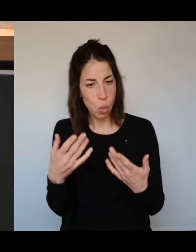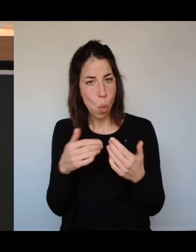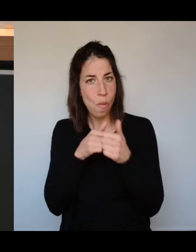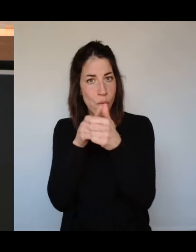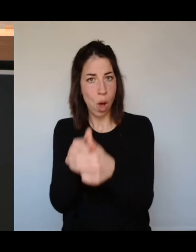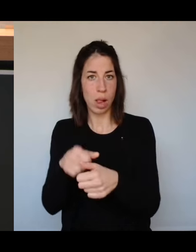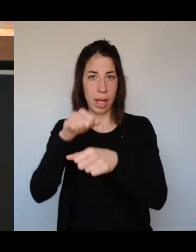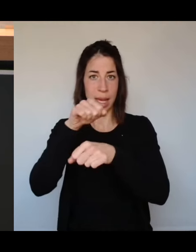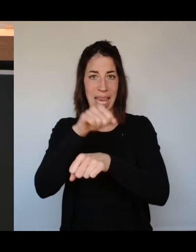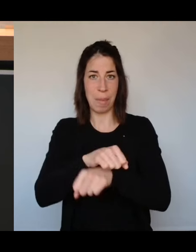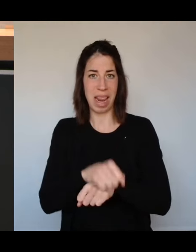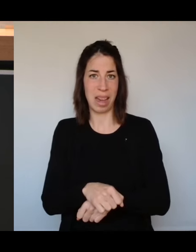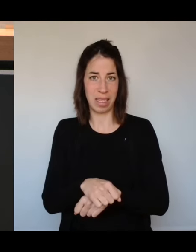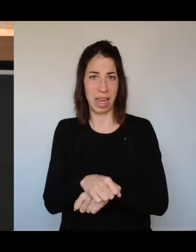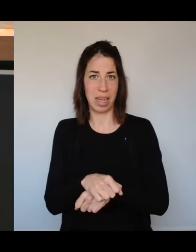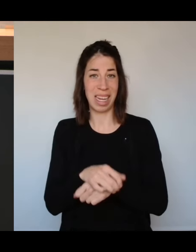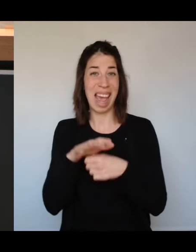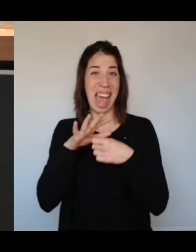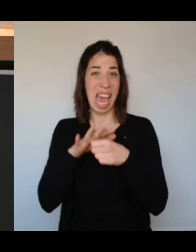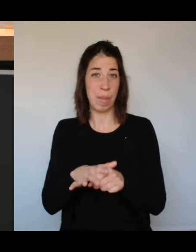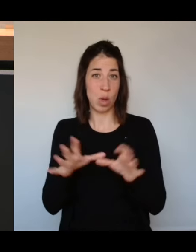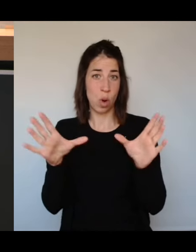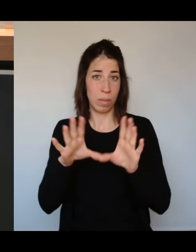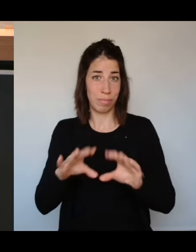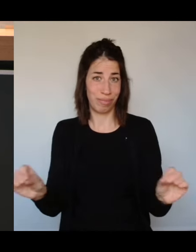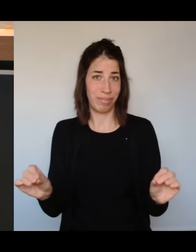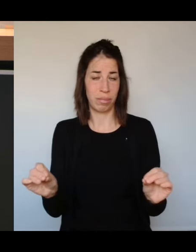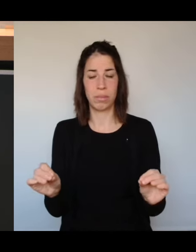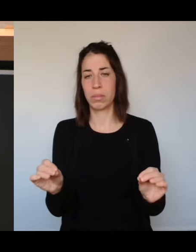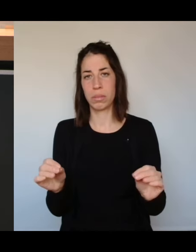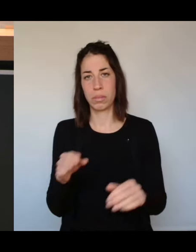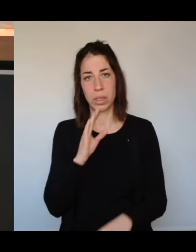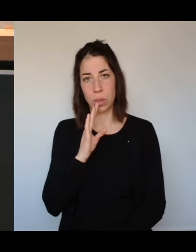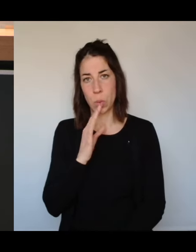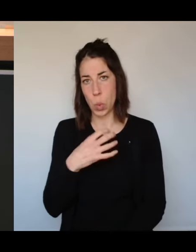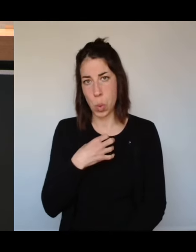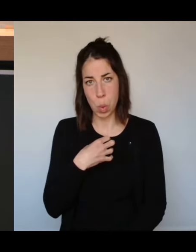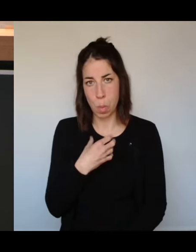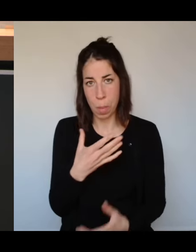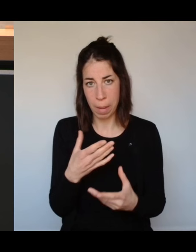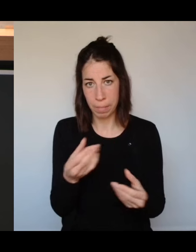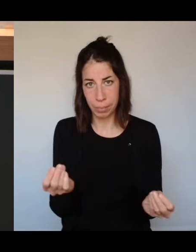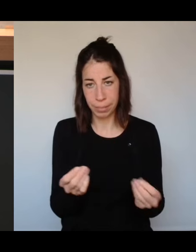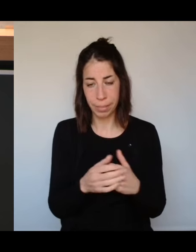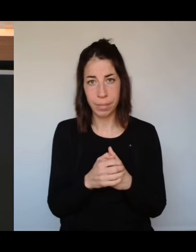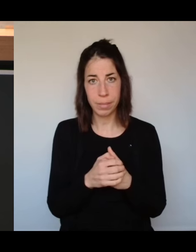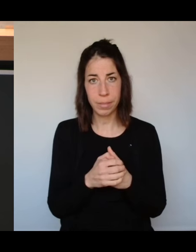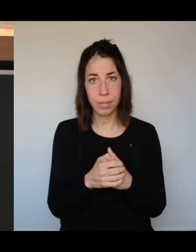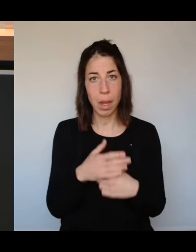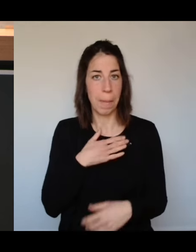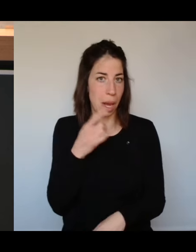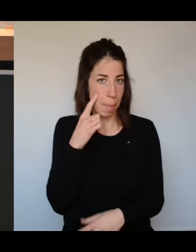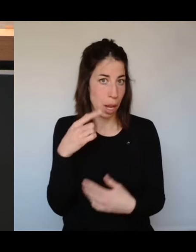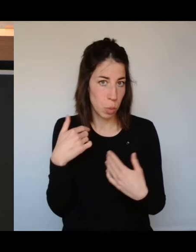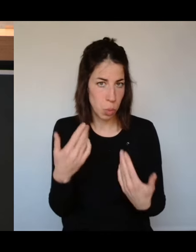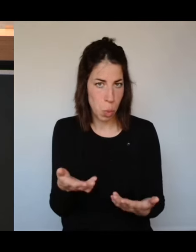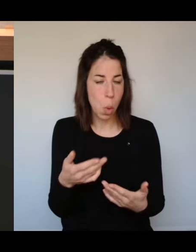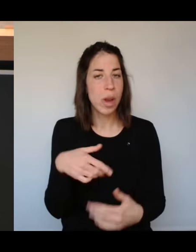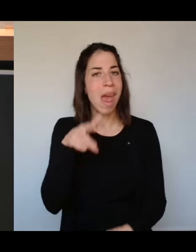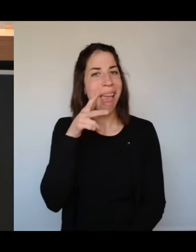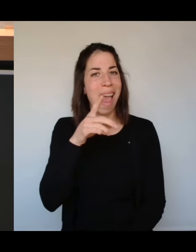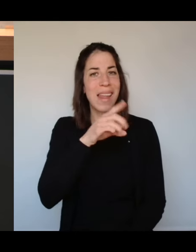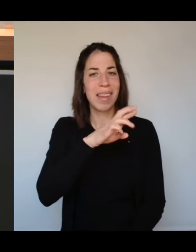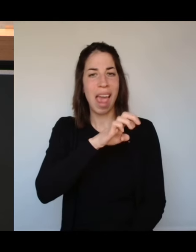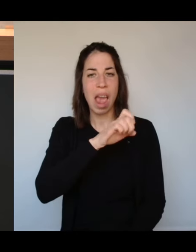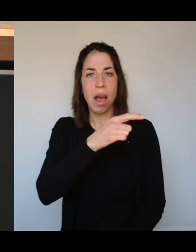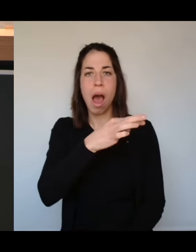nicht bringen. Das sehe ich auch so. Und Herr Dregger, wenn Sie vollmundig von der Herrschaft des Rechts